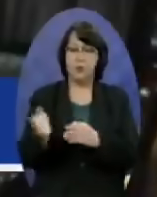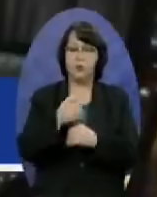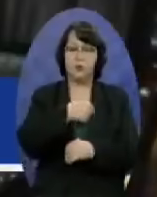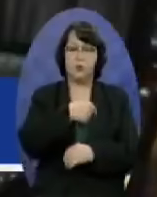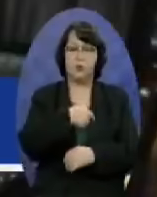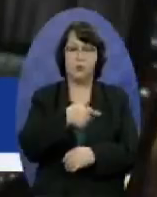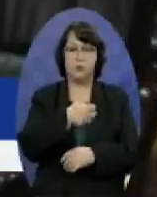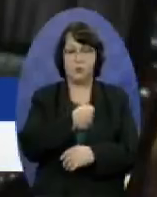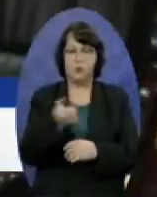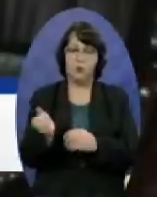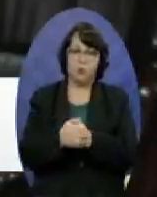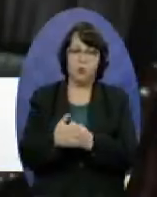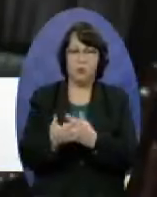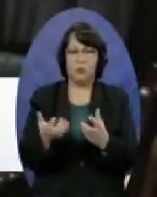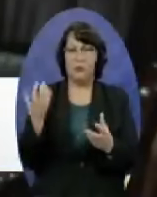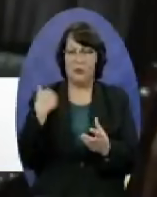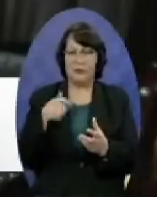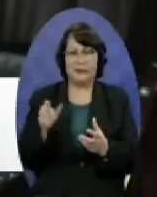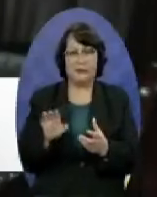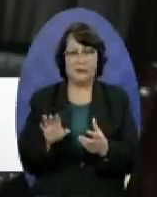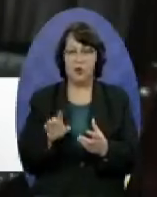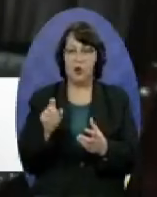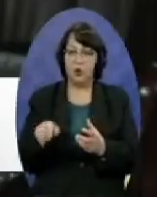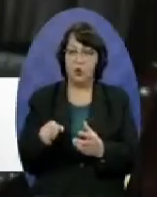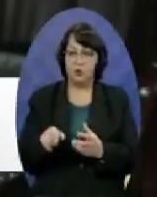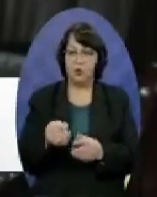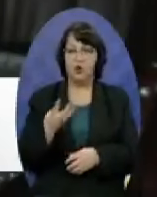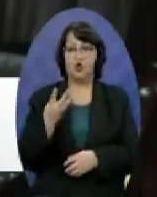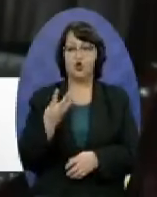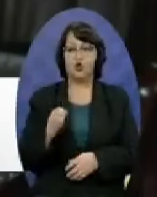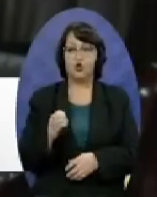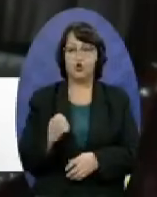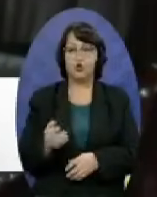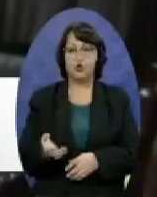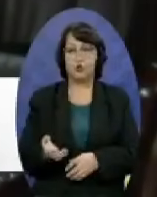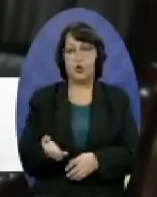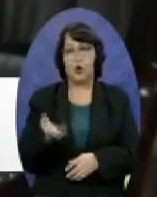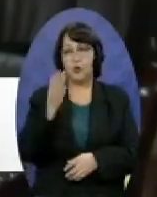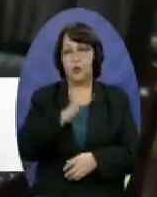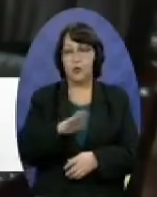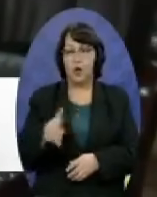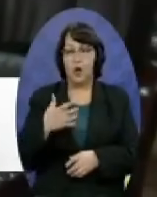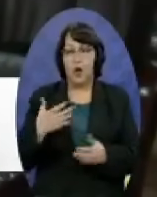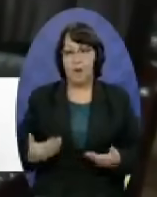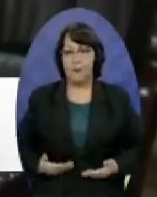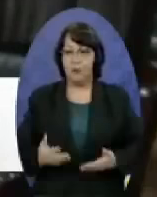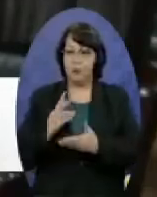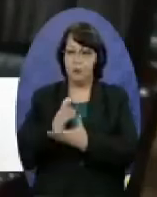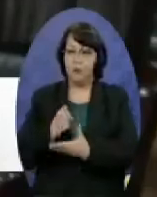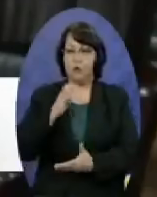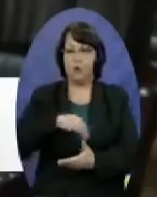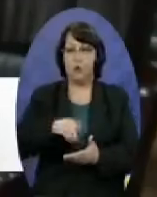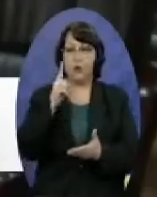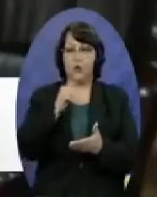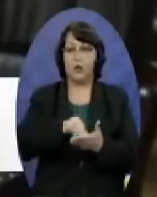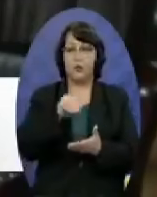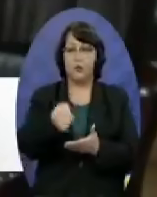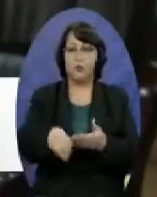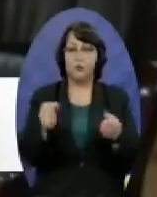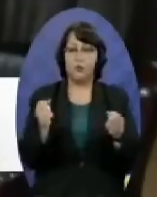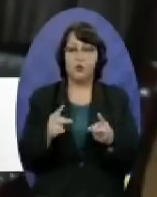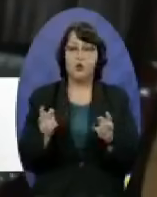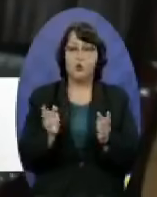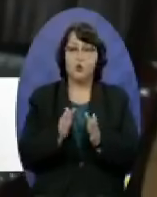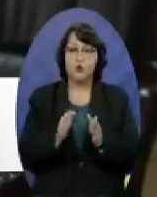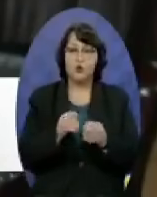гардаг. Тийм учраас бид нар энэ байдлыг харгалзан үзээд 40 гаруй хүүхдэд амьдрал бэлэглэх юм тэрбум орчим төргөний бясхан зүрх төслийг